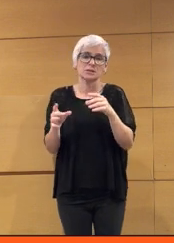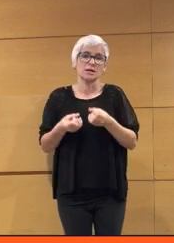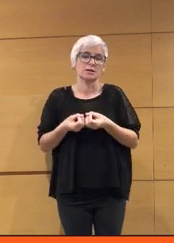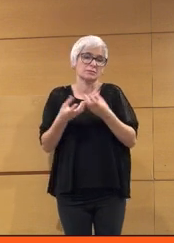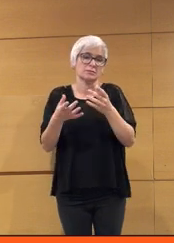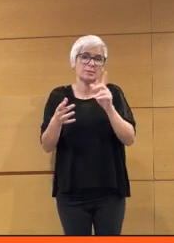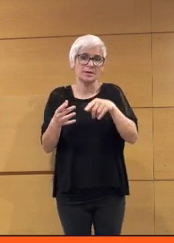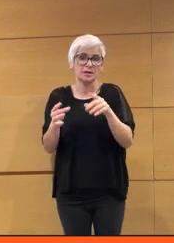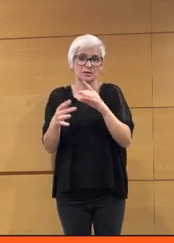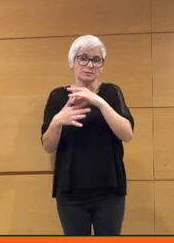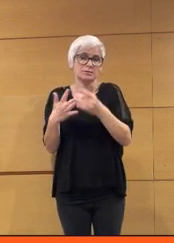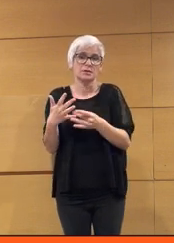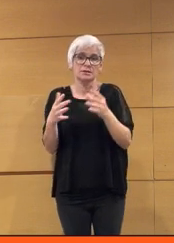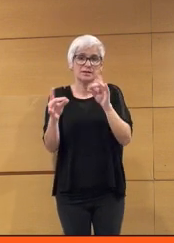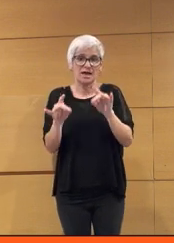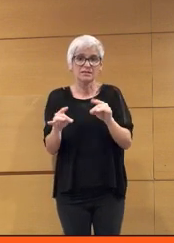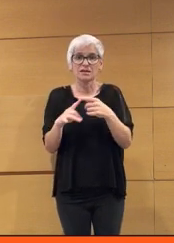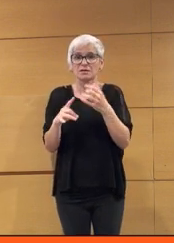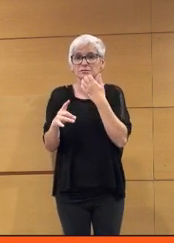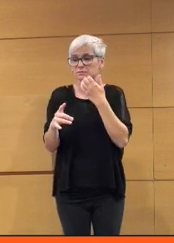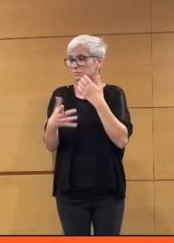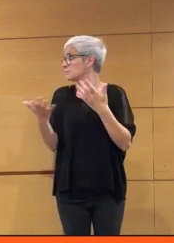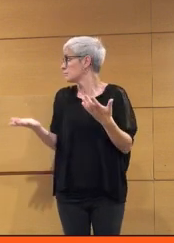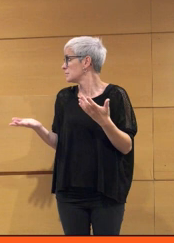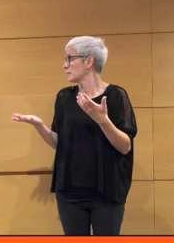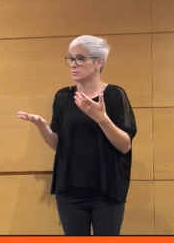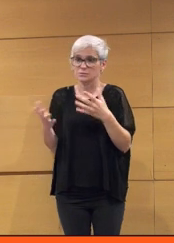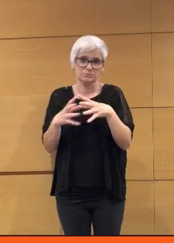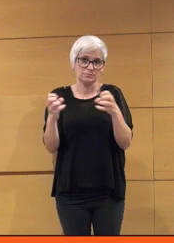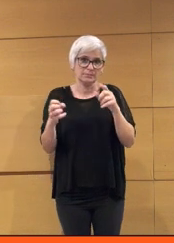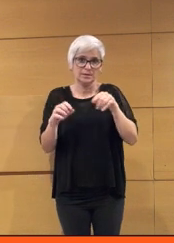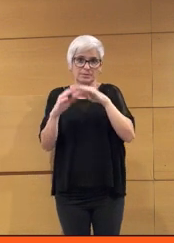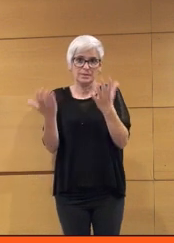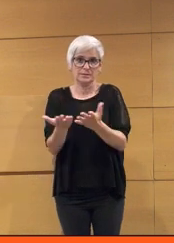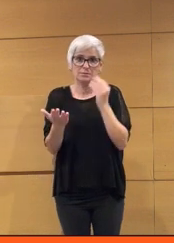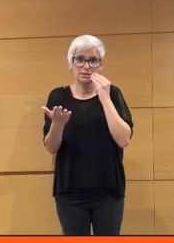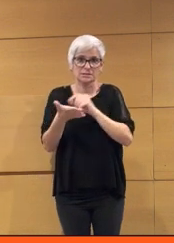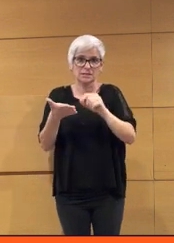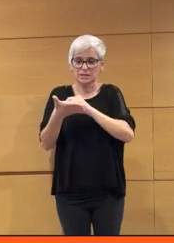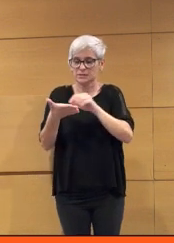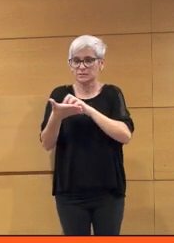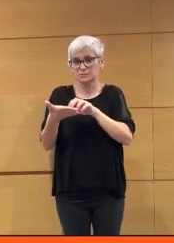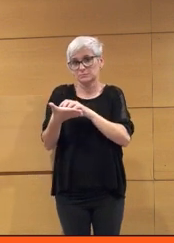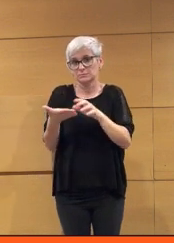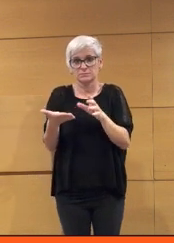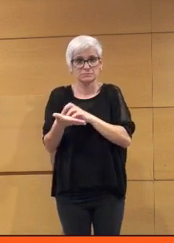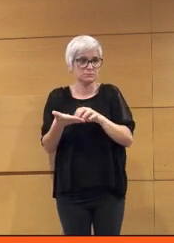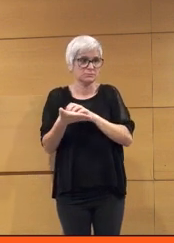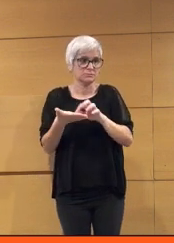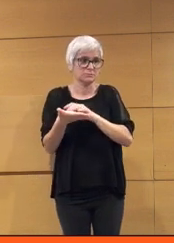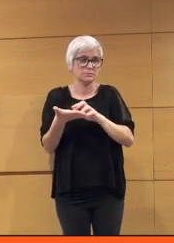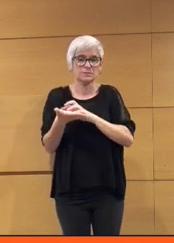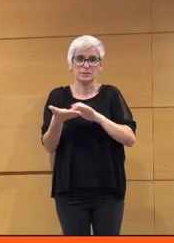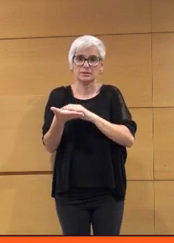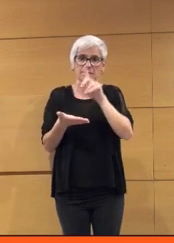no, que sigui una qüestió tàctil. No? Com serà el braille en el metavers, si és virtual? Doncs això són qüestions també que s'han de tenir en compte.